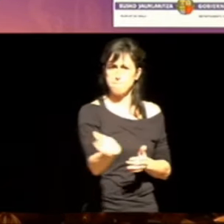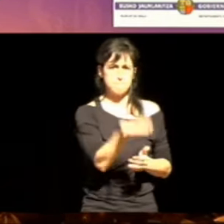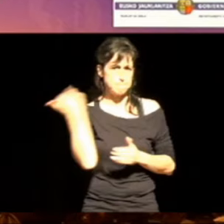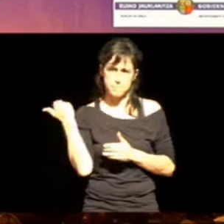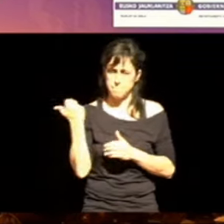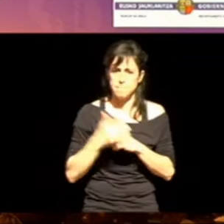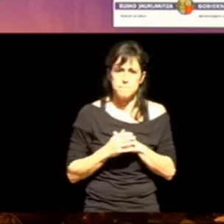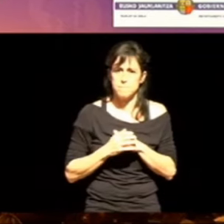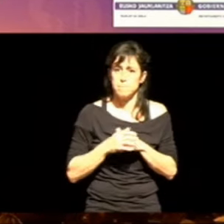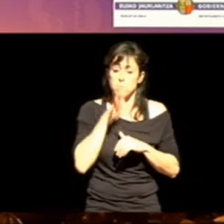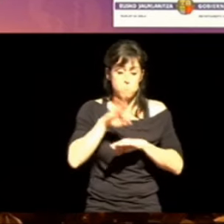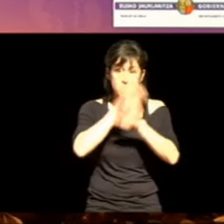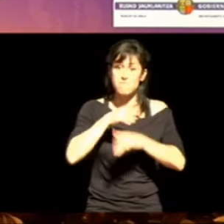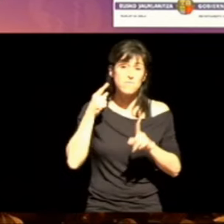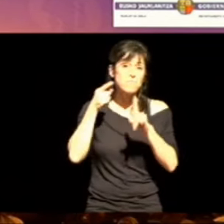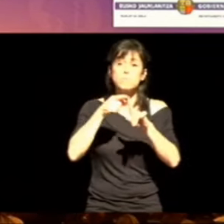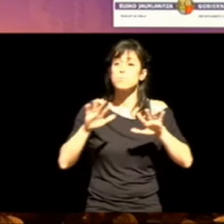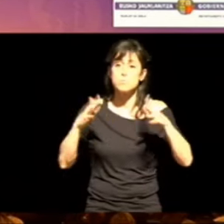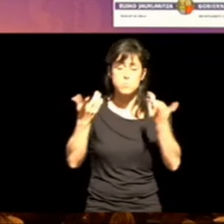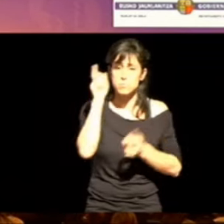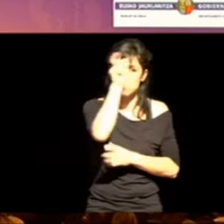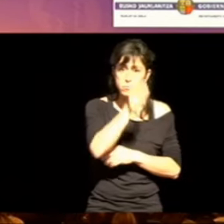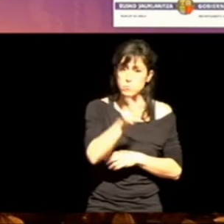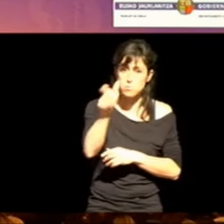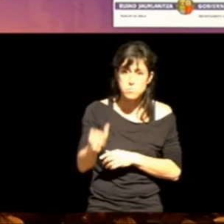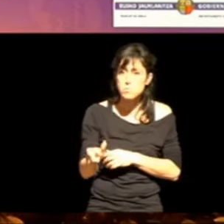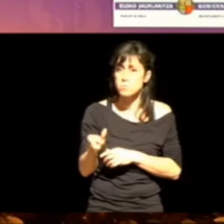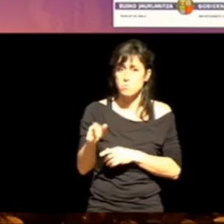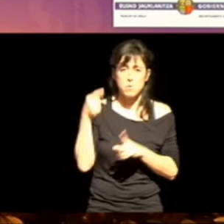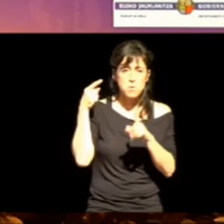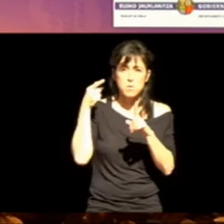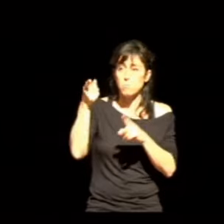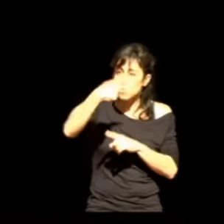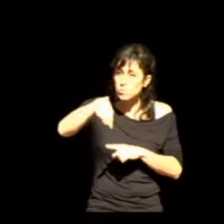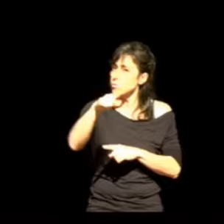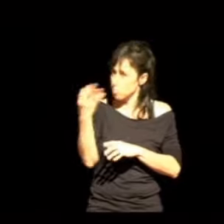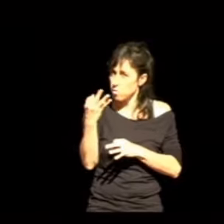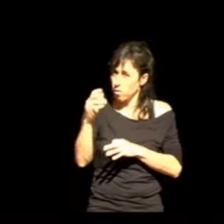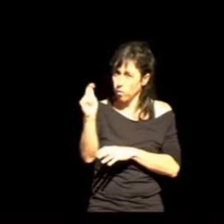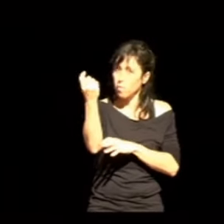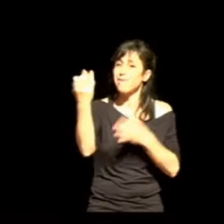behar duguna, irakasleok lortu behar duzuena zer da